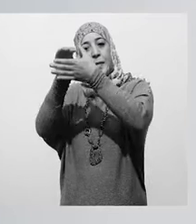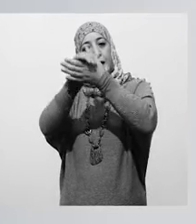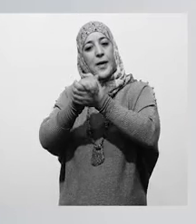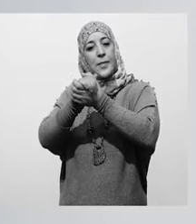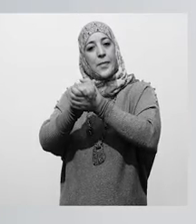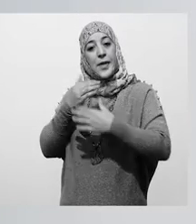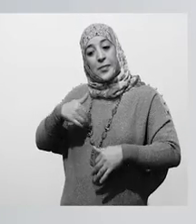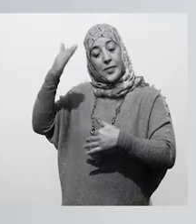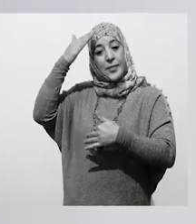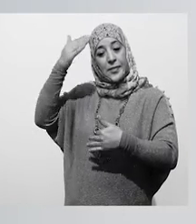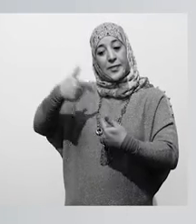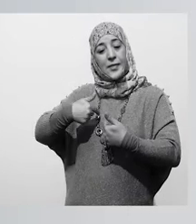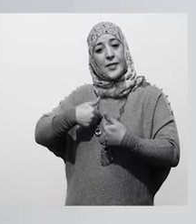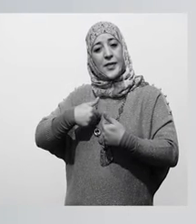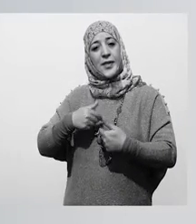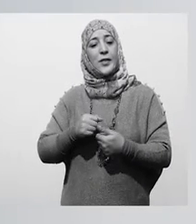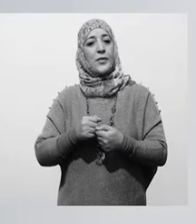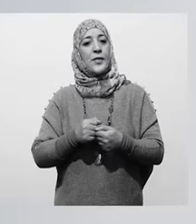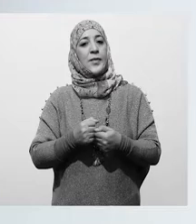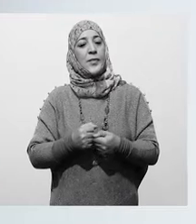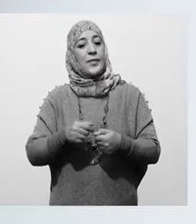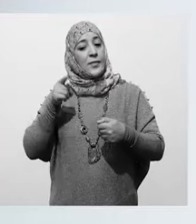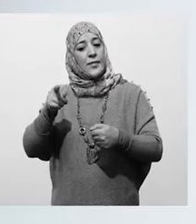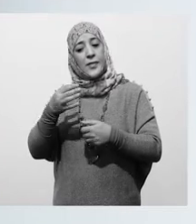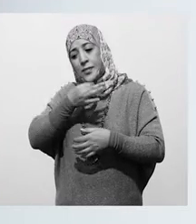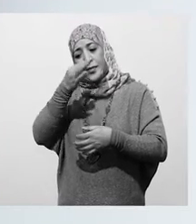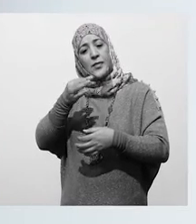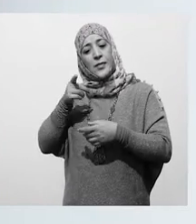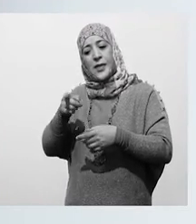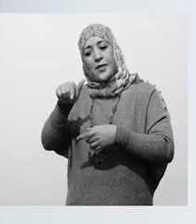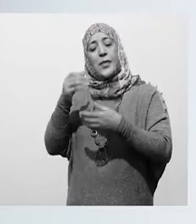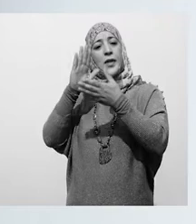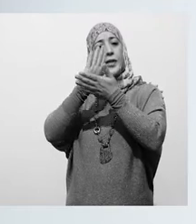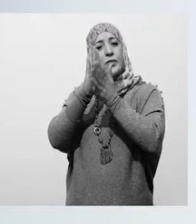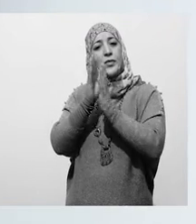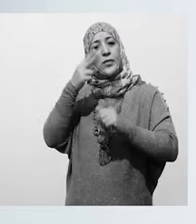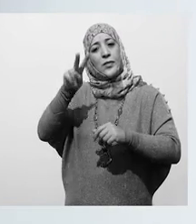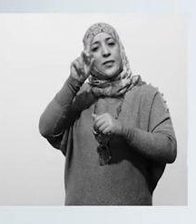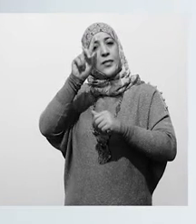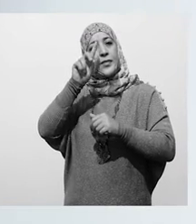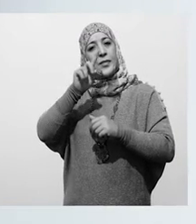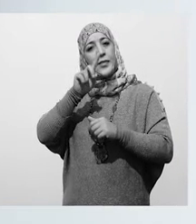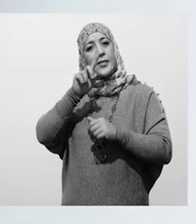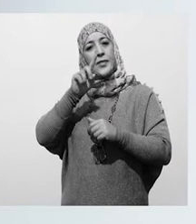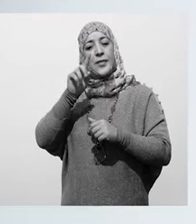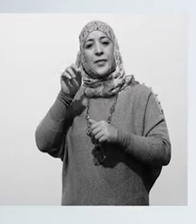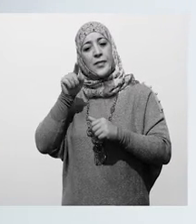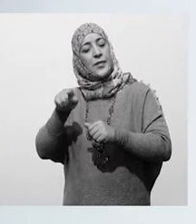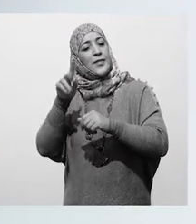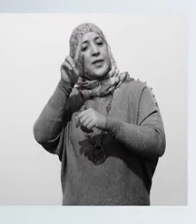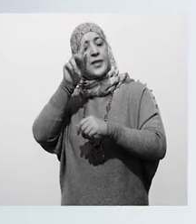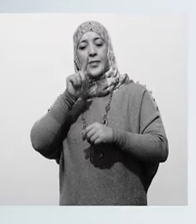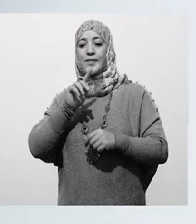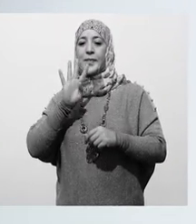ami et mon camarade Ahmed. Il m'a dit qu'il a eu une association d'handicap. Est-ce que